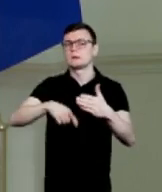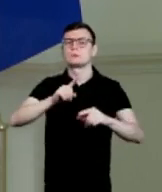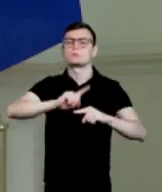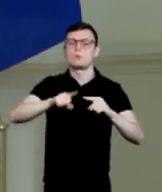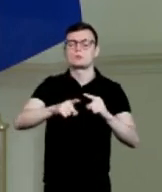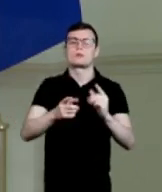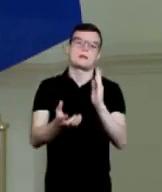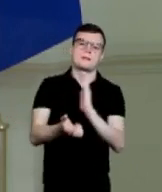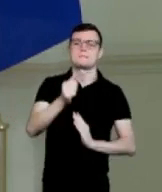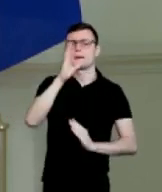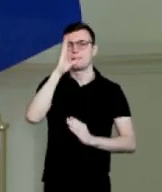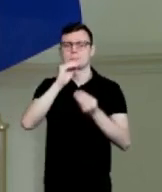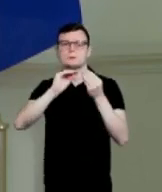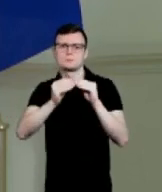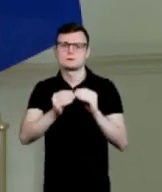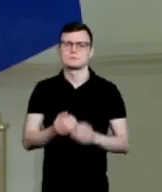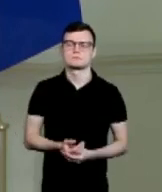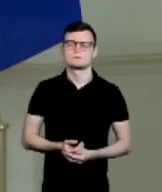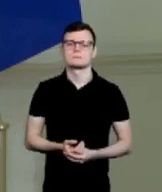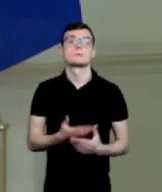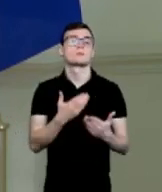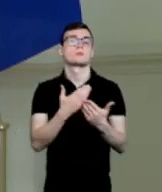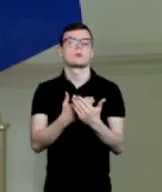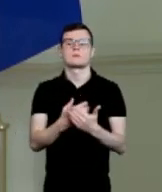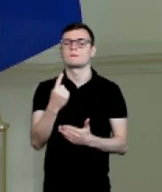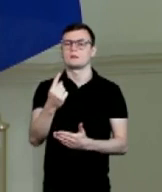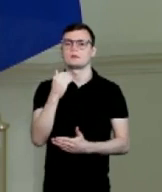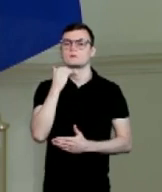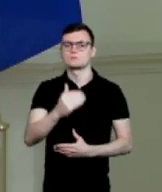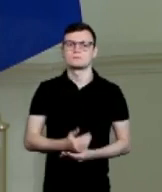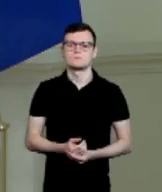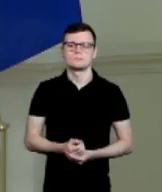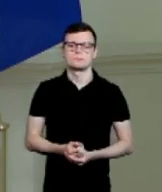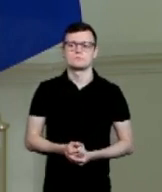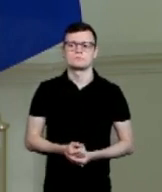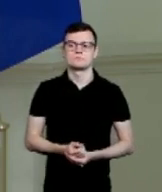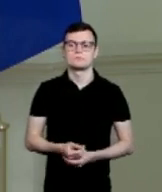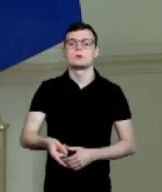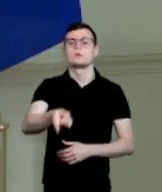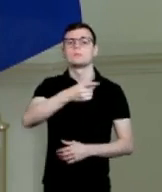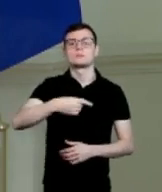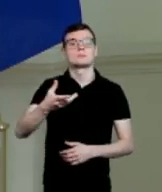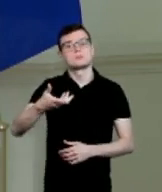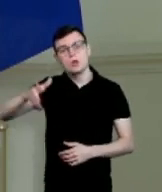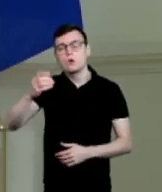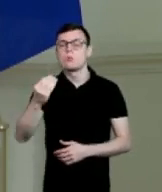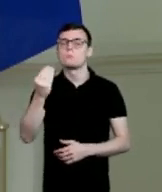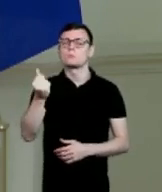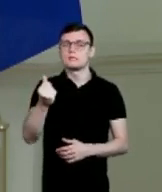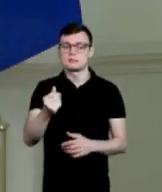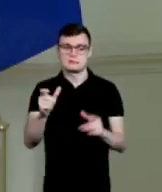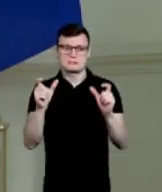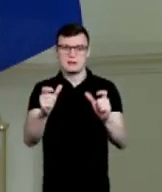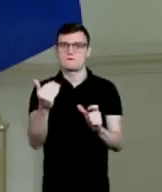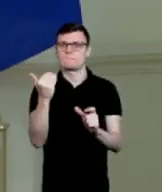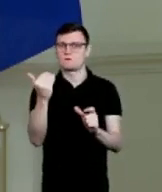pasieksime susitarimą. Nes vienas dalykas yra aiškus, kuo mes daugiau naudosime Rusijos įšaldytas lėšas